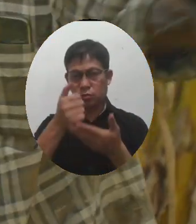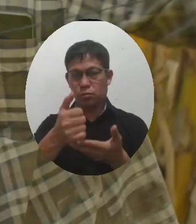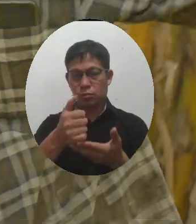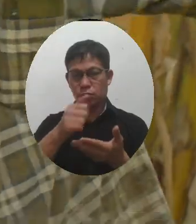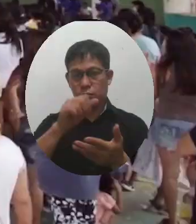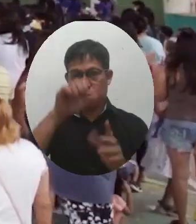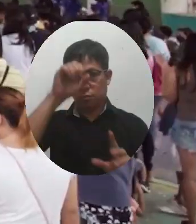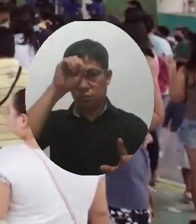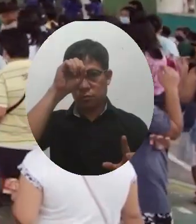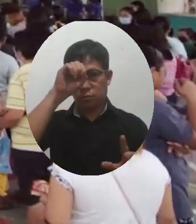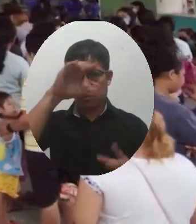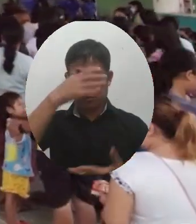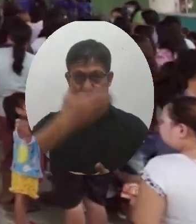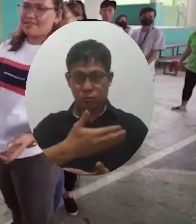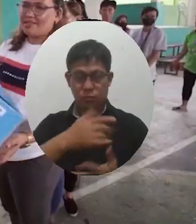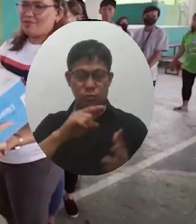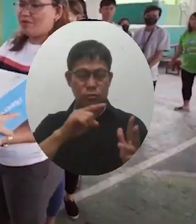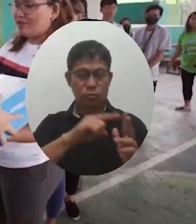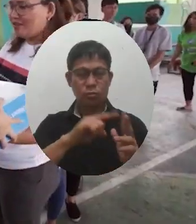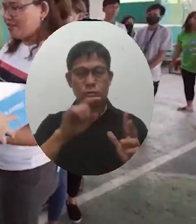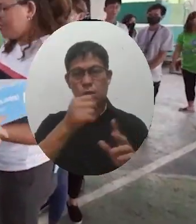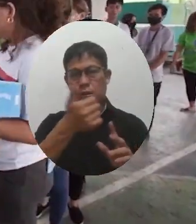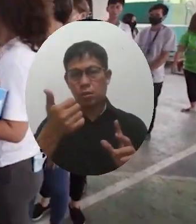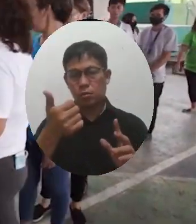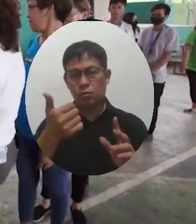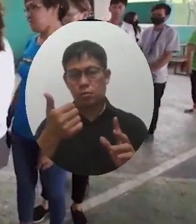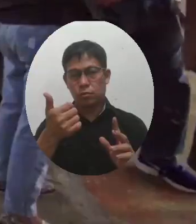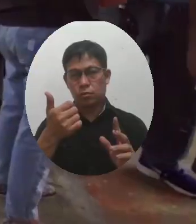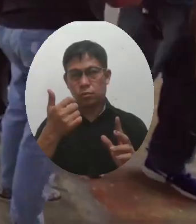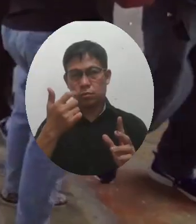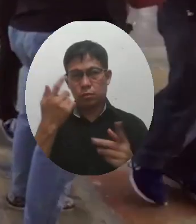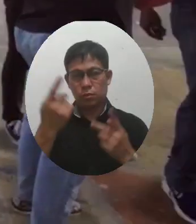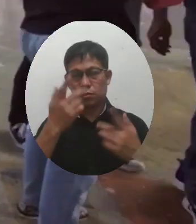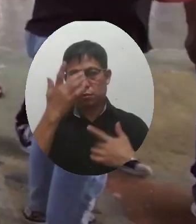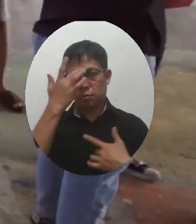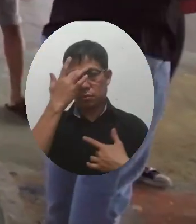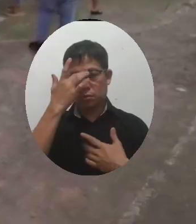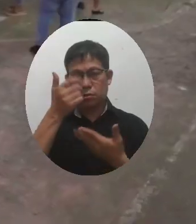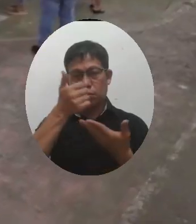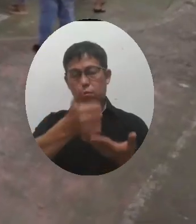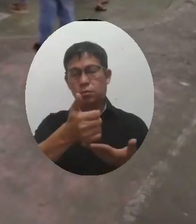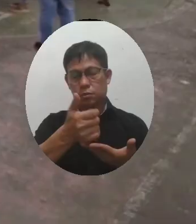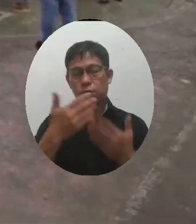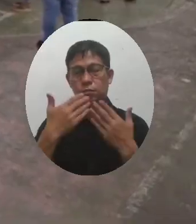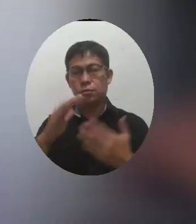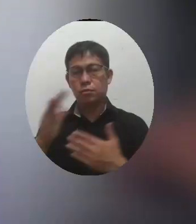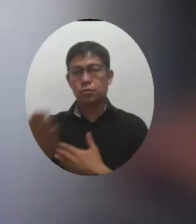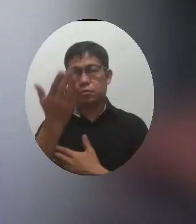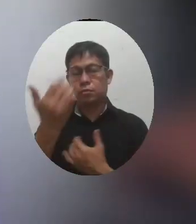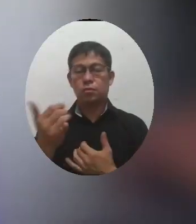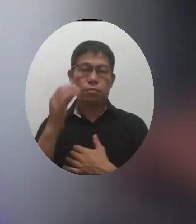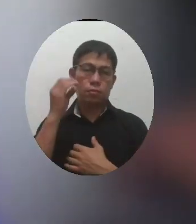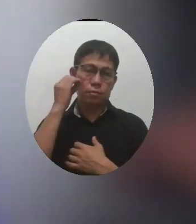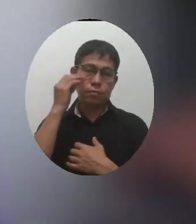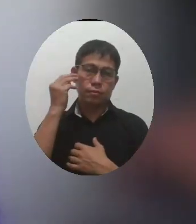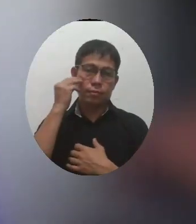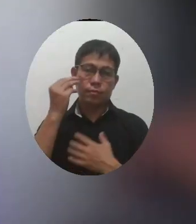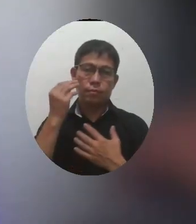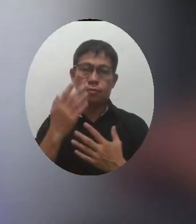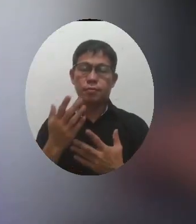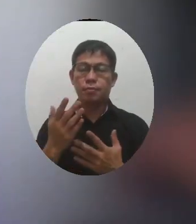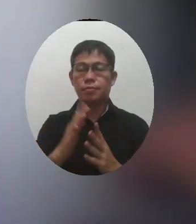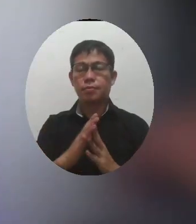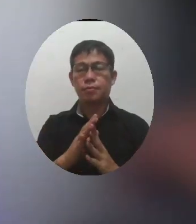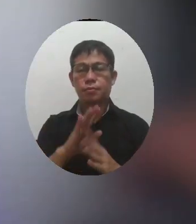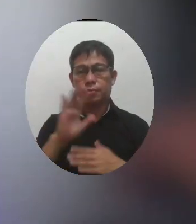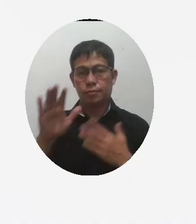apo. At iba pang mga natulungan at mga nangangailangan din ng tulong ninyo. Magandang umaga po, ito po si